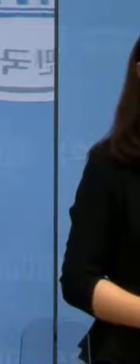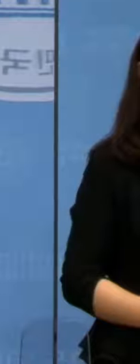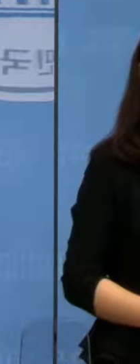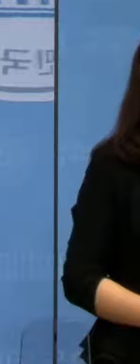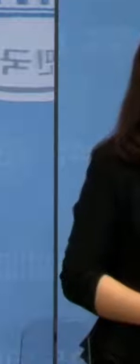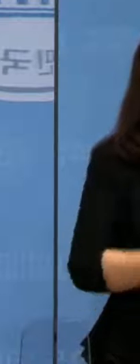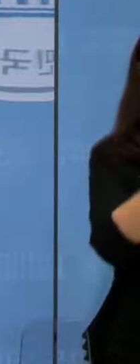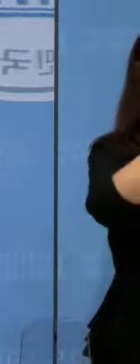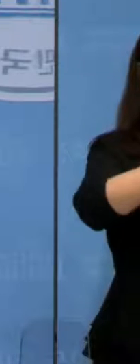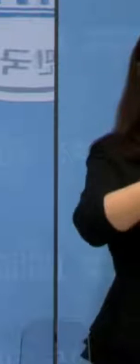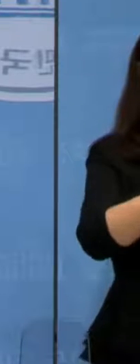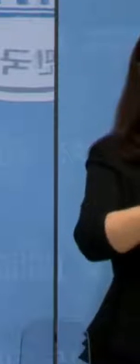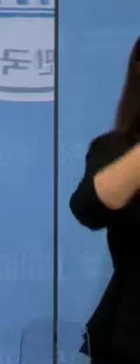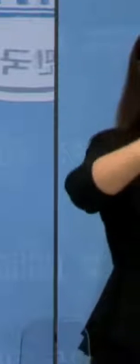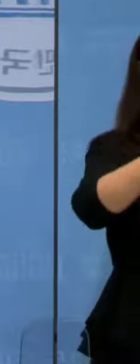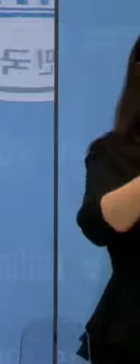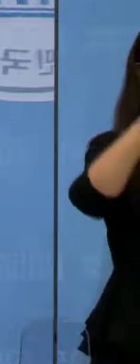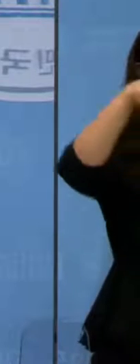육참골단이라고 하죠.